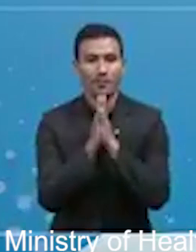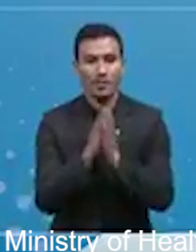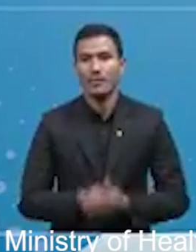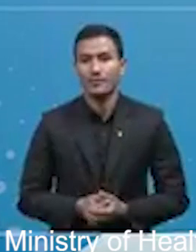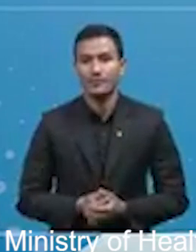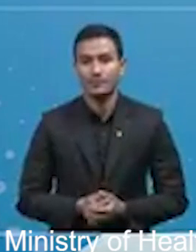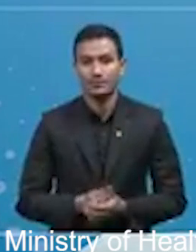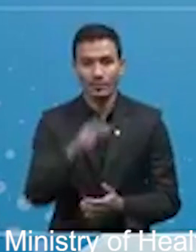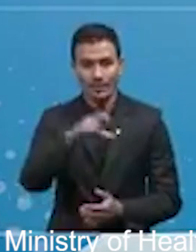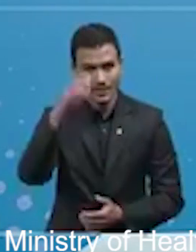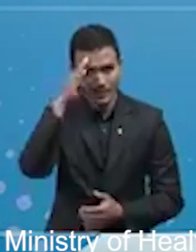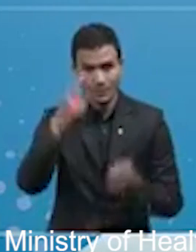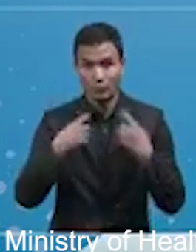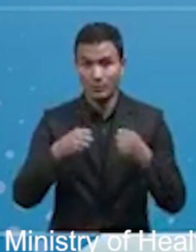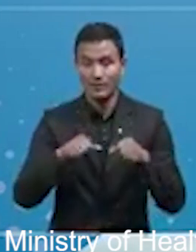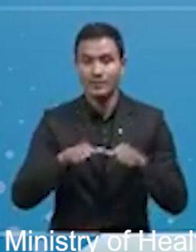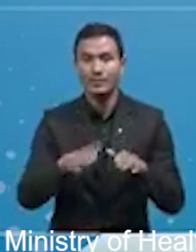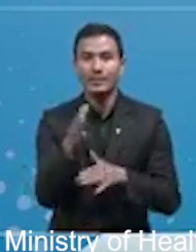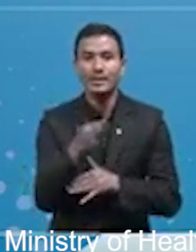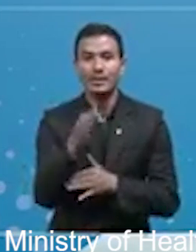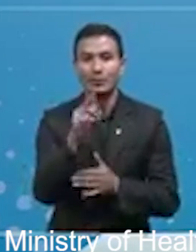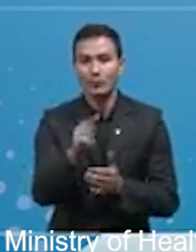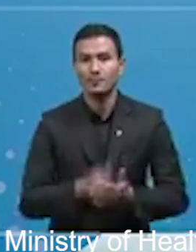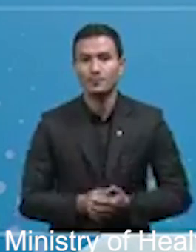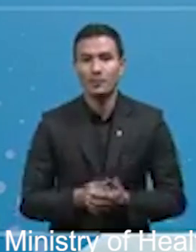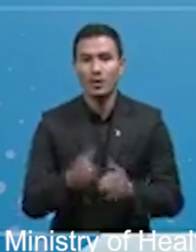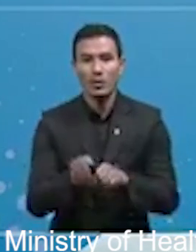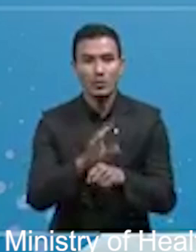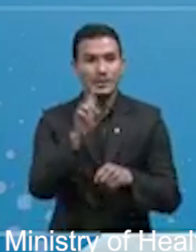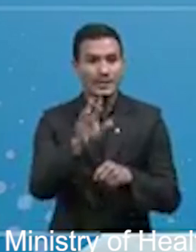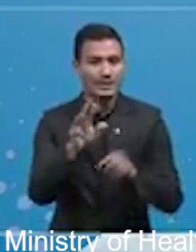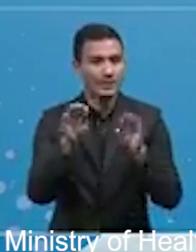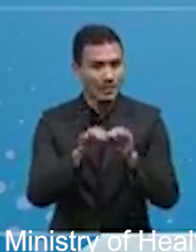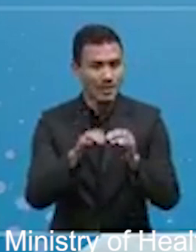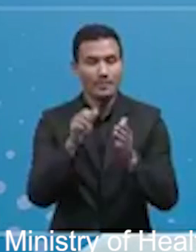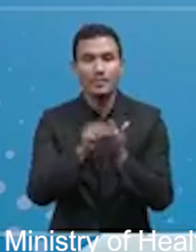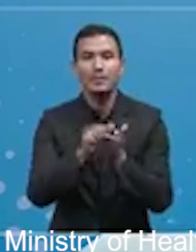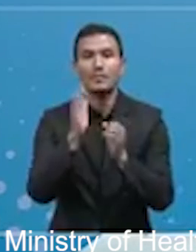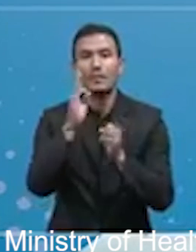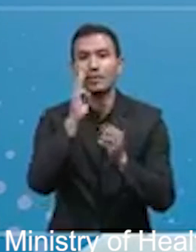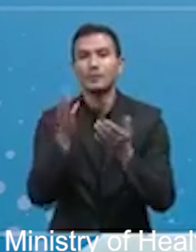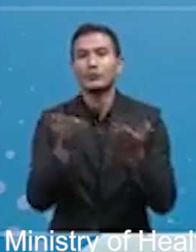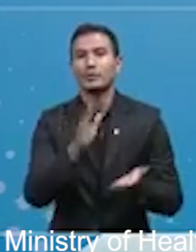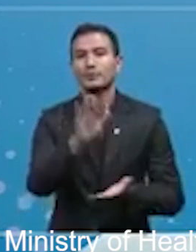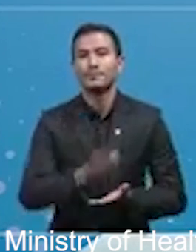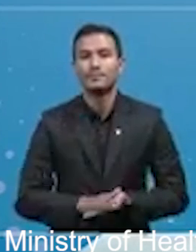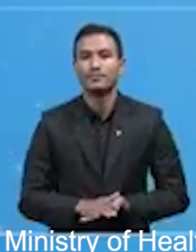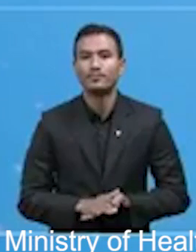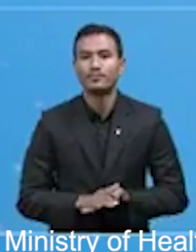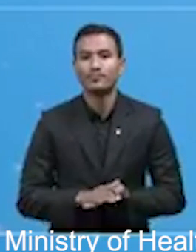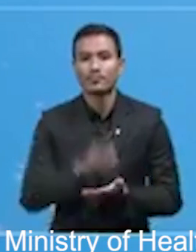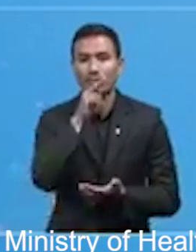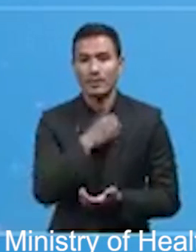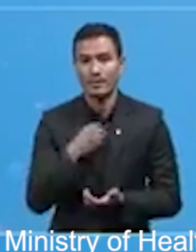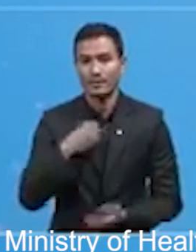नमस्कार। नेपाल सरकार स्वास्थ्य तथा जनसंख्या मंत्रालय को COVID-19 संबंधी प्रेस ब्रिफिंग में यहाँहरुलाई स्वागत छ।